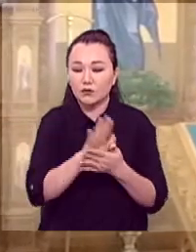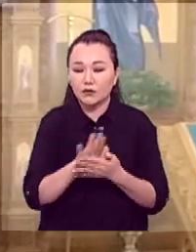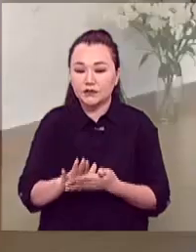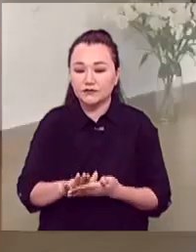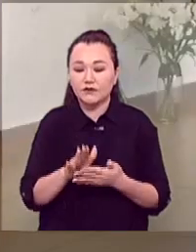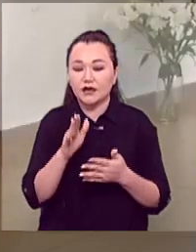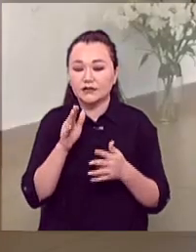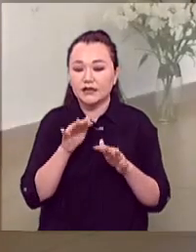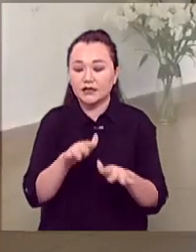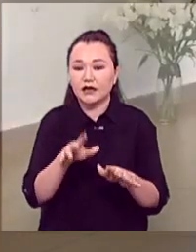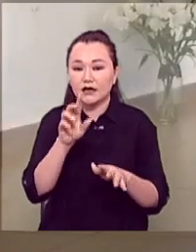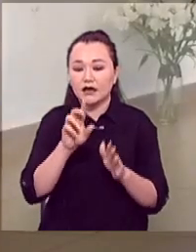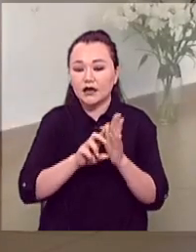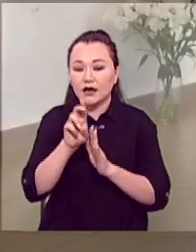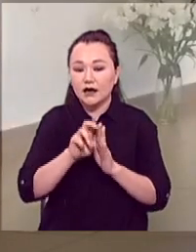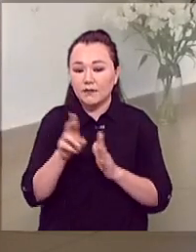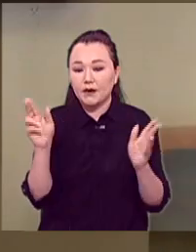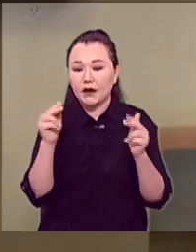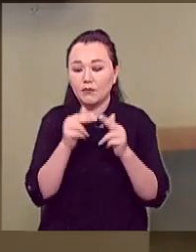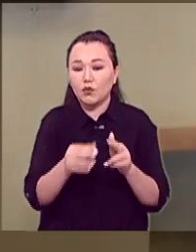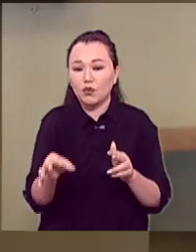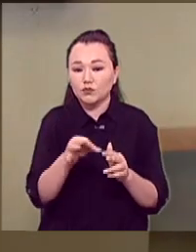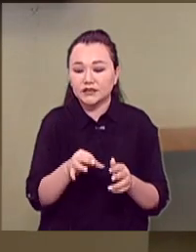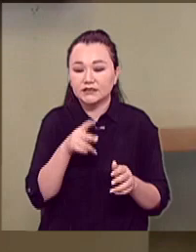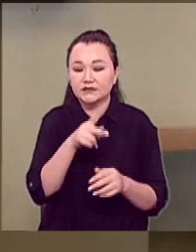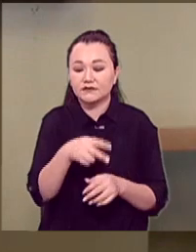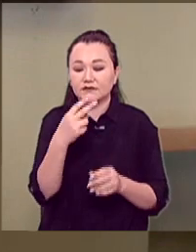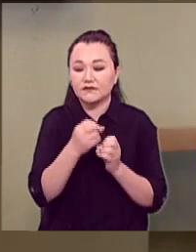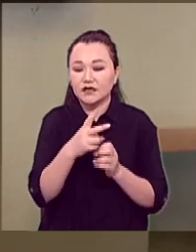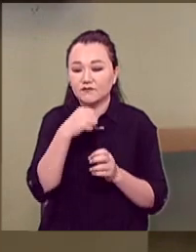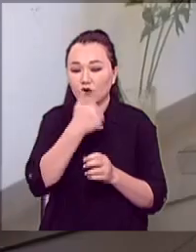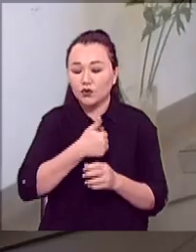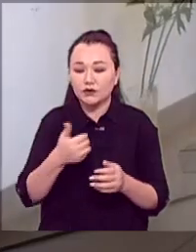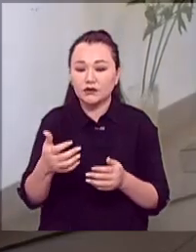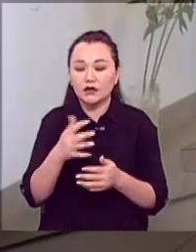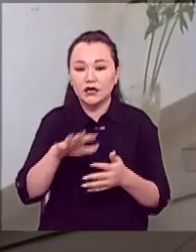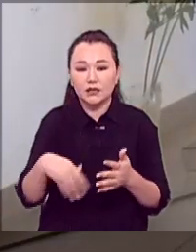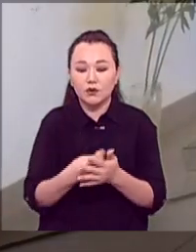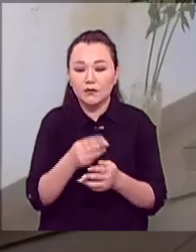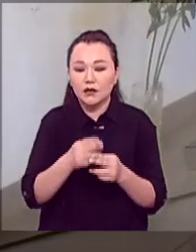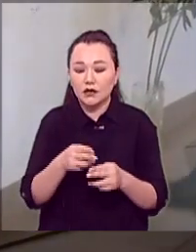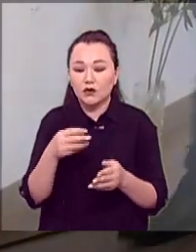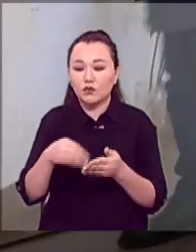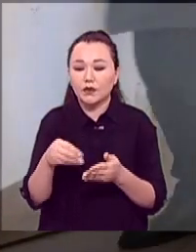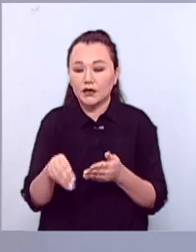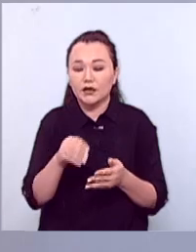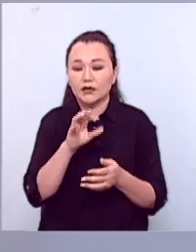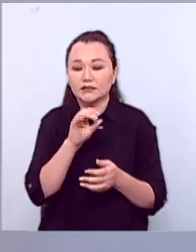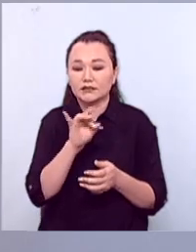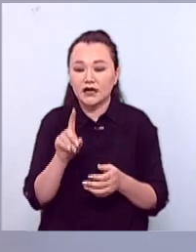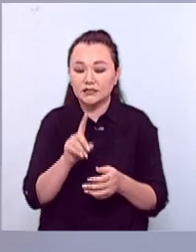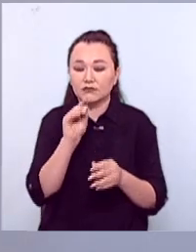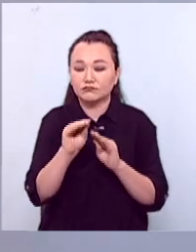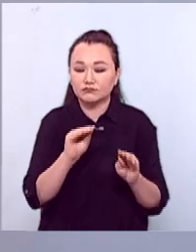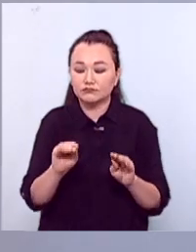храма модернизация главного храма области длится с 2019 года до этого металлурги приобрели иконостас в этом